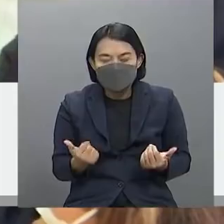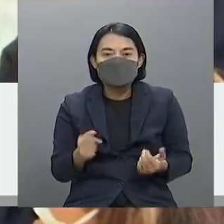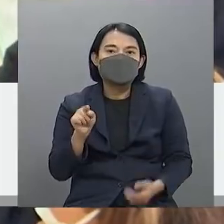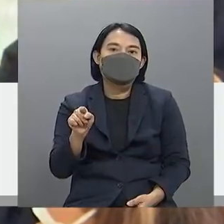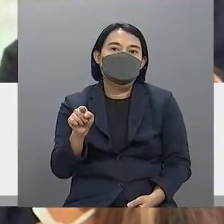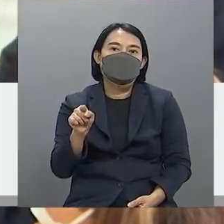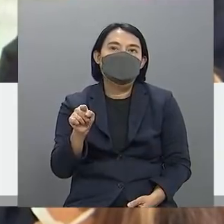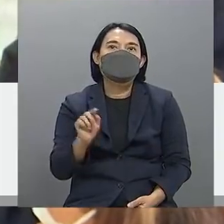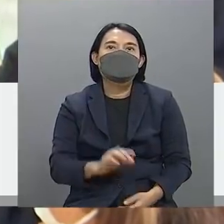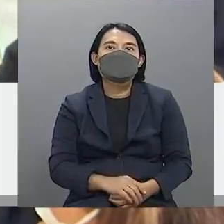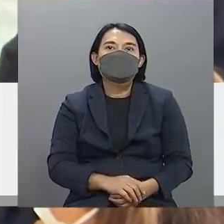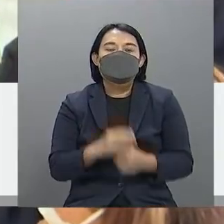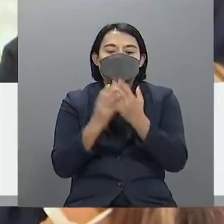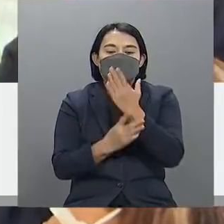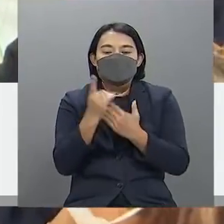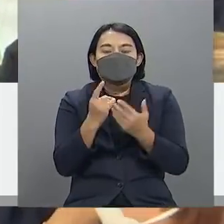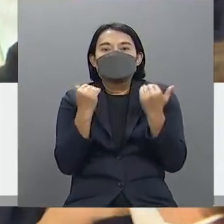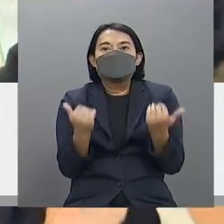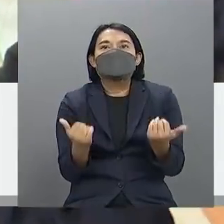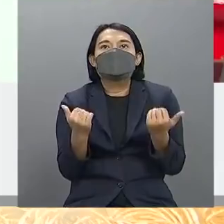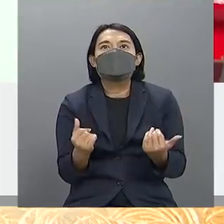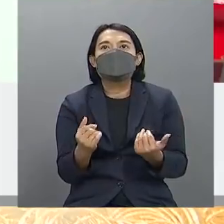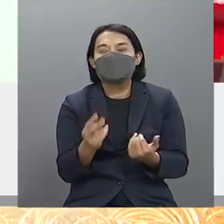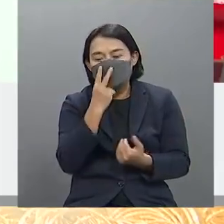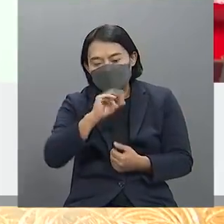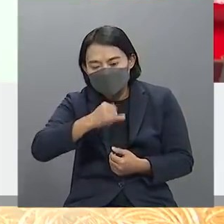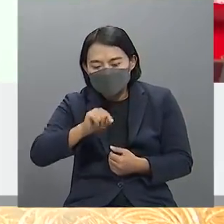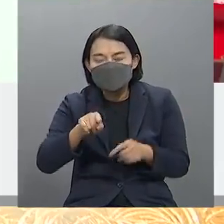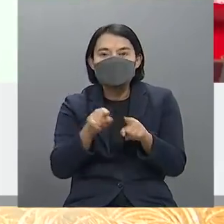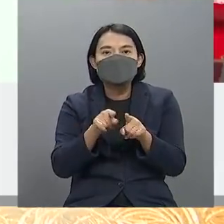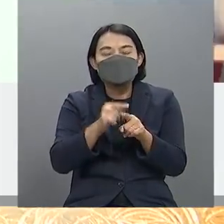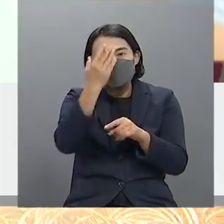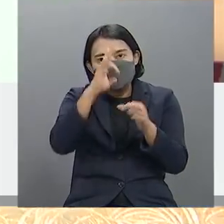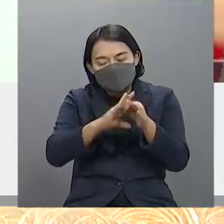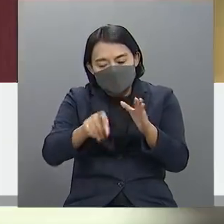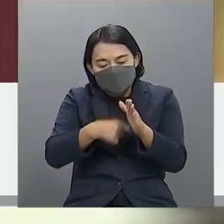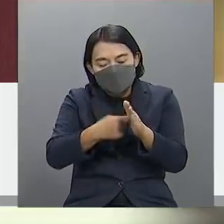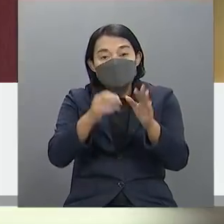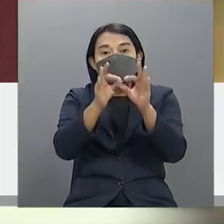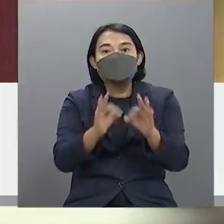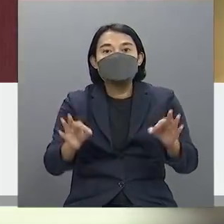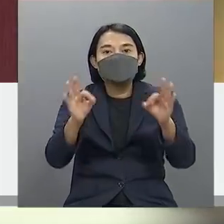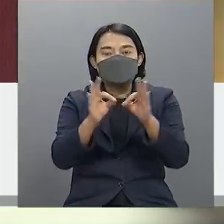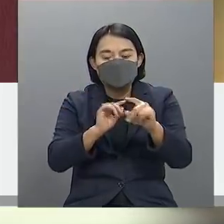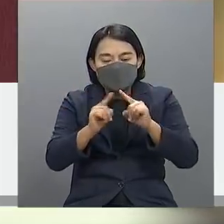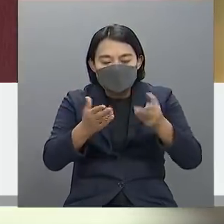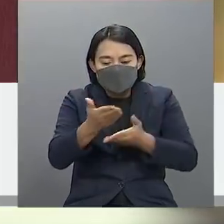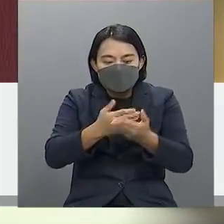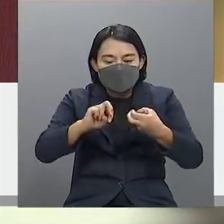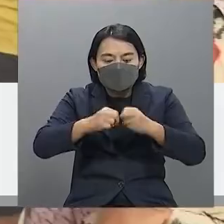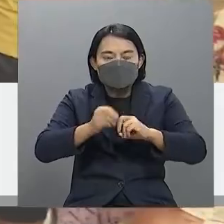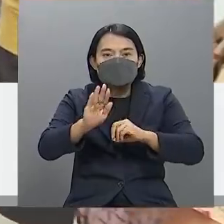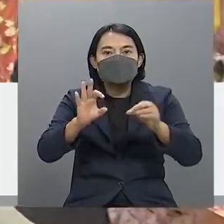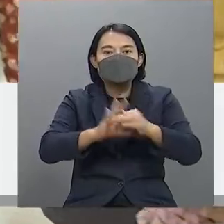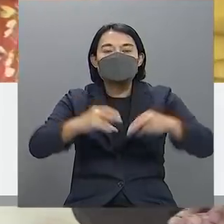ดาห์นี้ก็อาจจะยังผันผวนอยู่มากค่ะคุณผู้ชมเงื่อนไขสำคัญก็คือการเจรจาสงครามจบหรือไม่